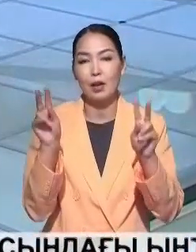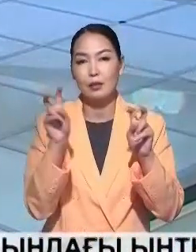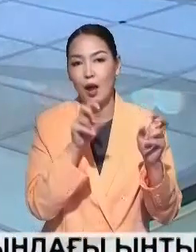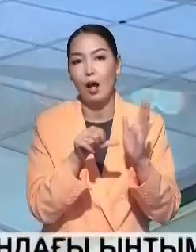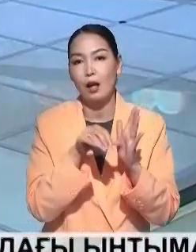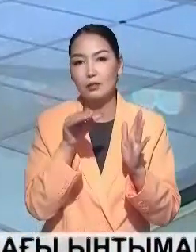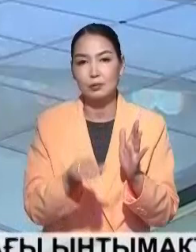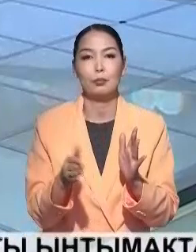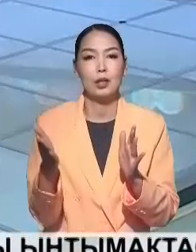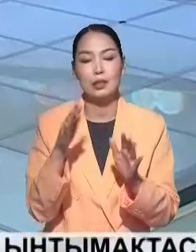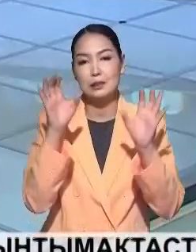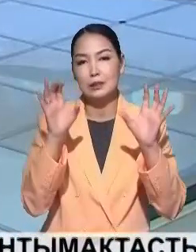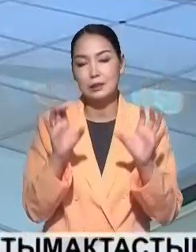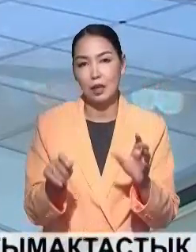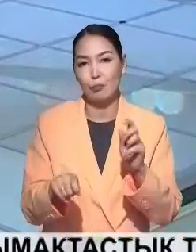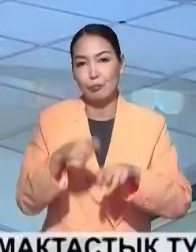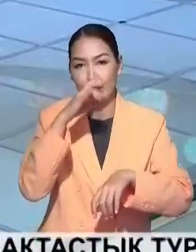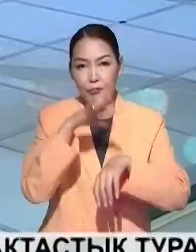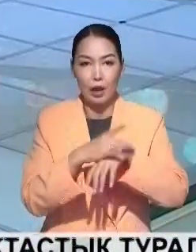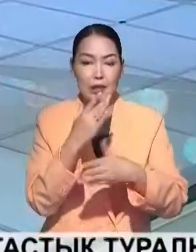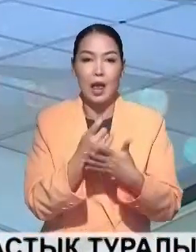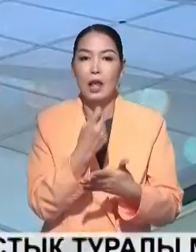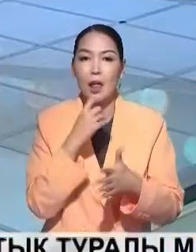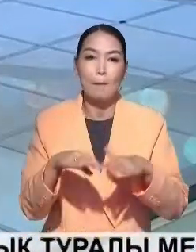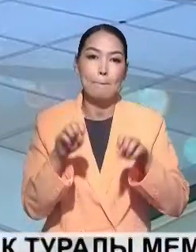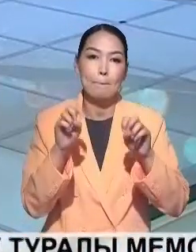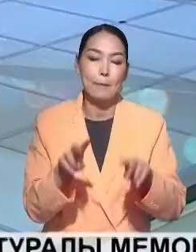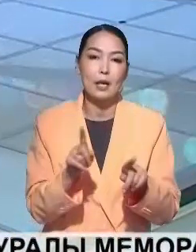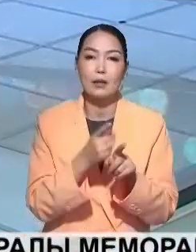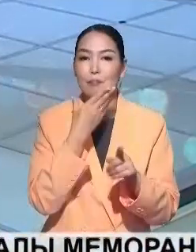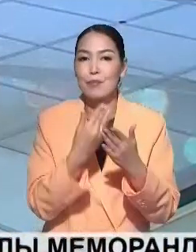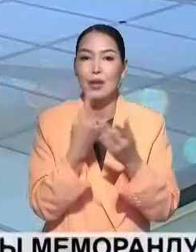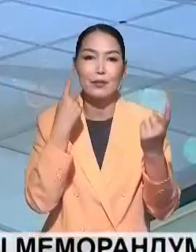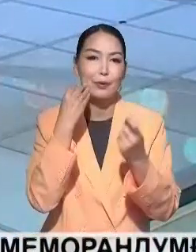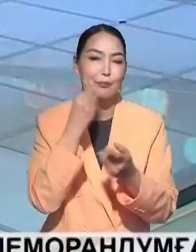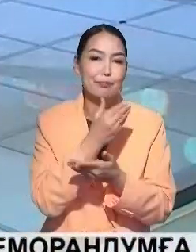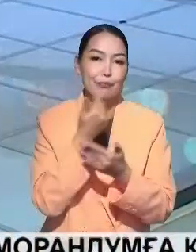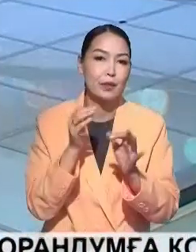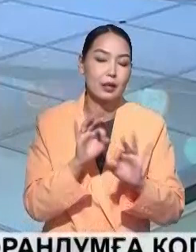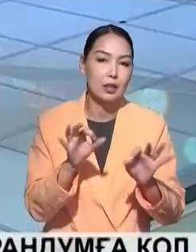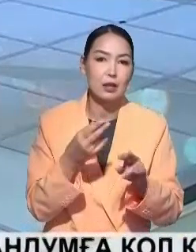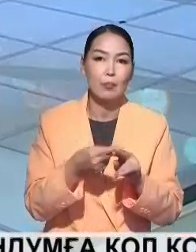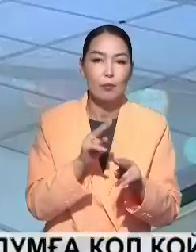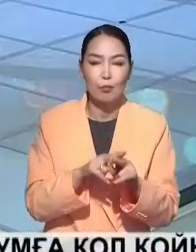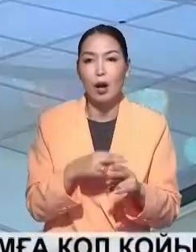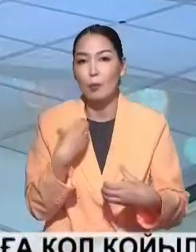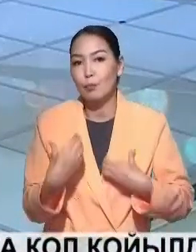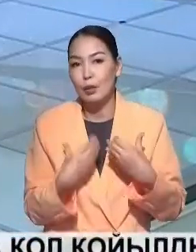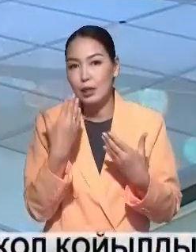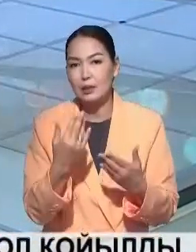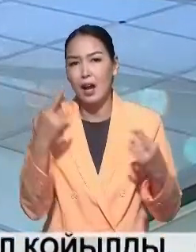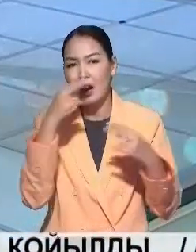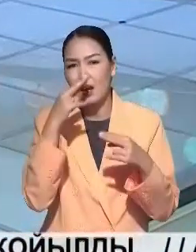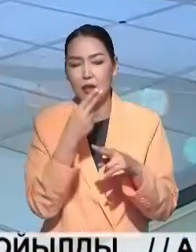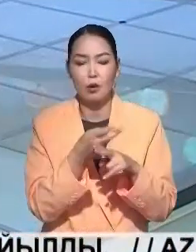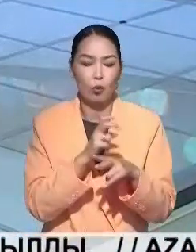6000-нан астам заң бұзушылық анықталды. Тіл мамандары көрнек ақпараттардың сауатсыздығын айтып, дабыл қаққанмен қып-қызыл қателер